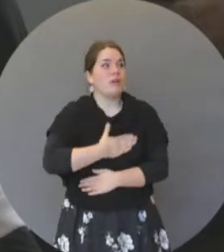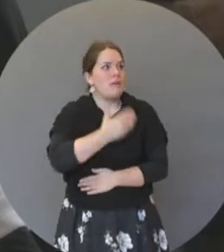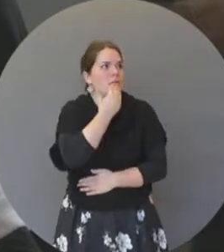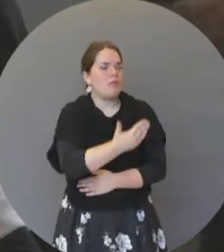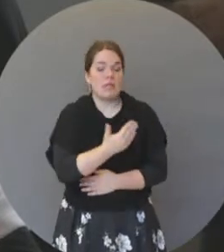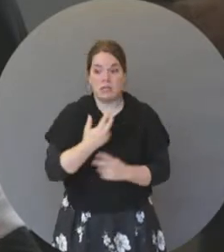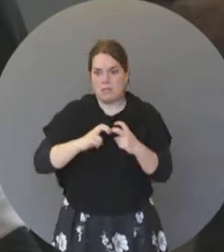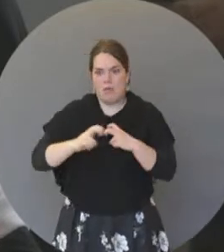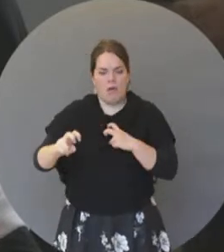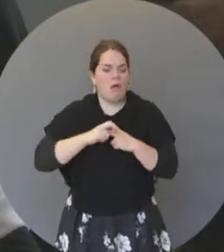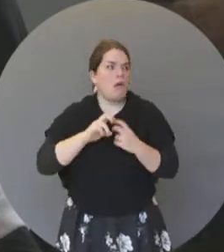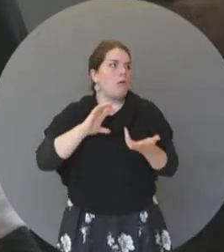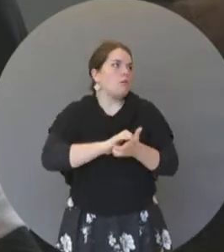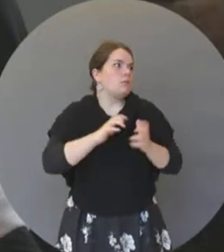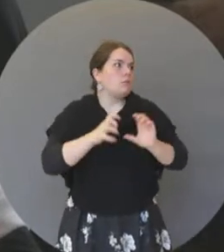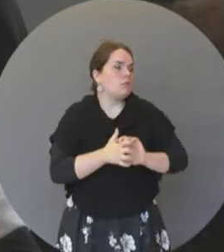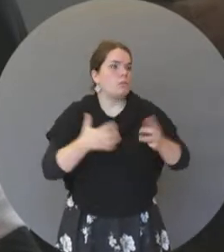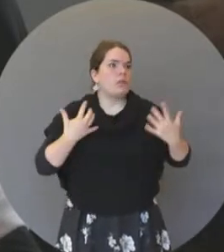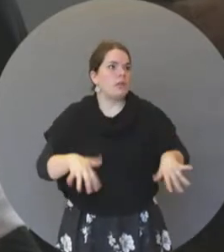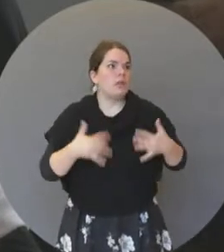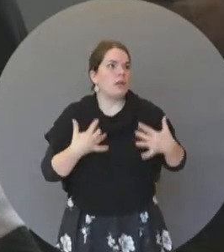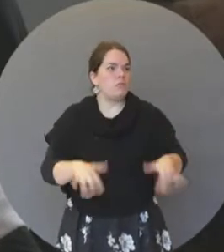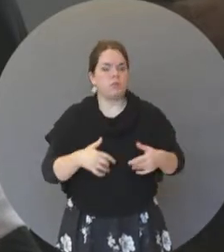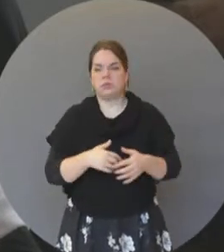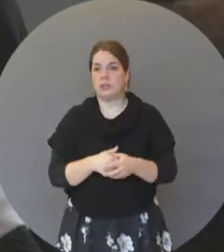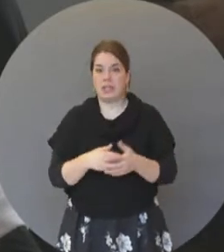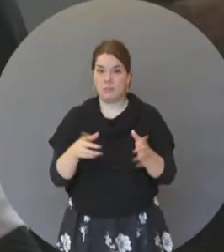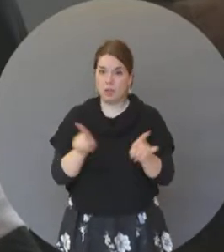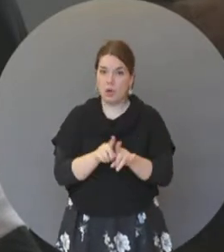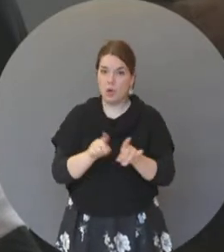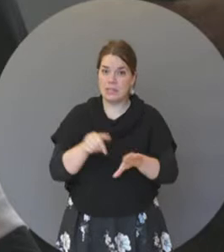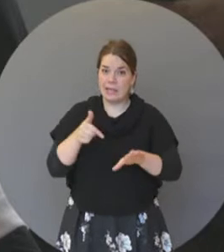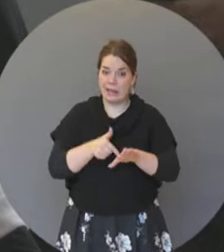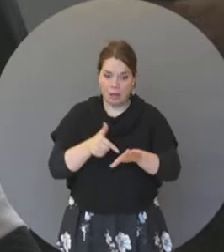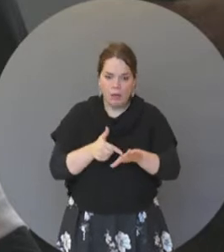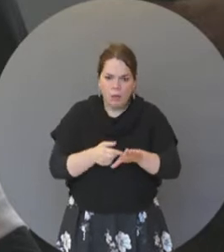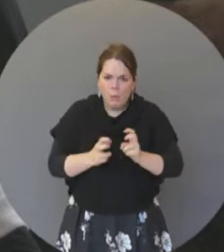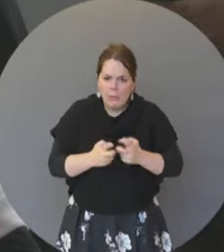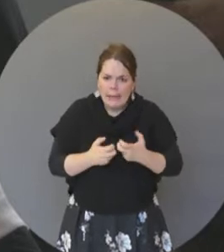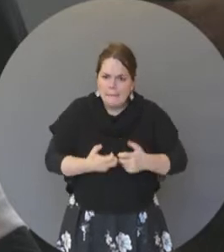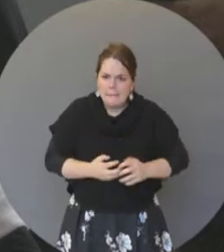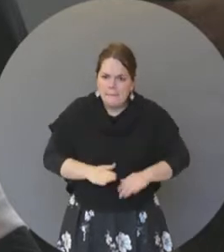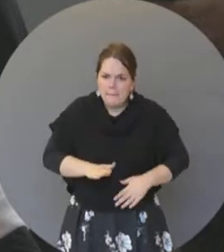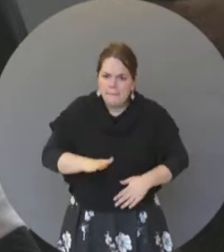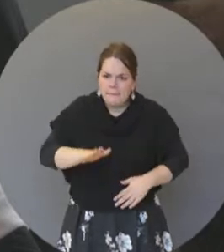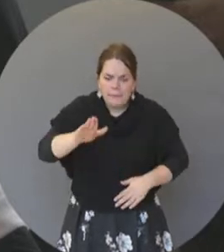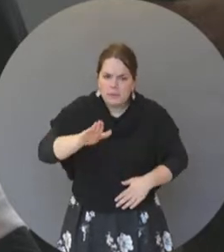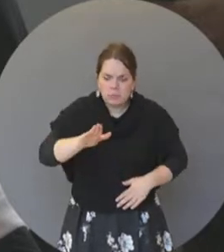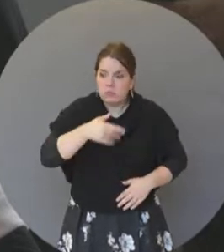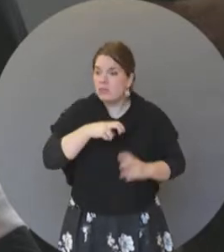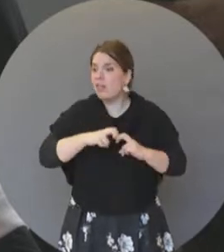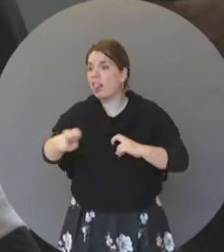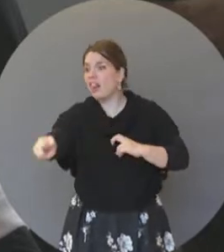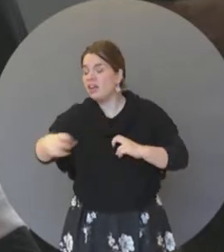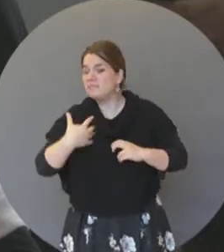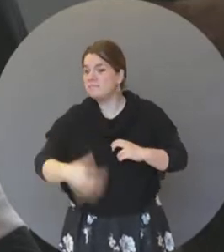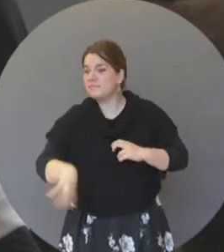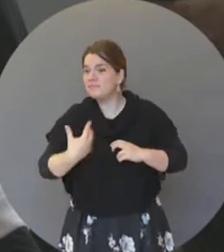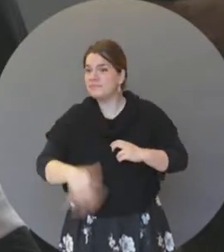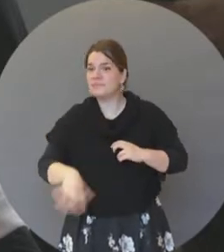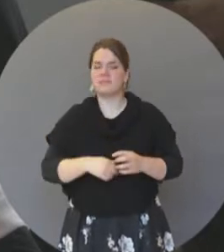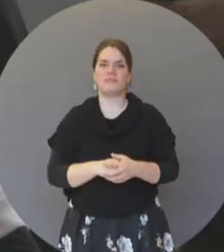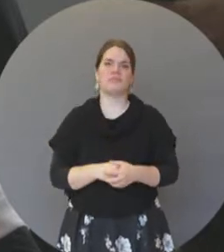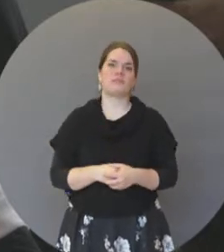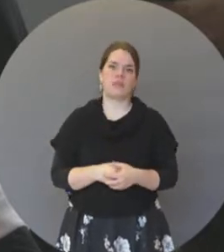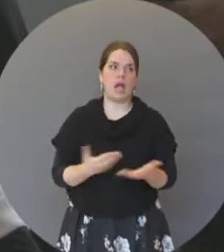difficultés pour se déplacer et qui subissaient la hausse du coût du carburant du carburant de plein fouet enfin je souhaite